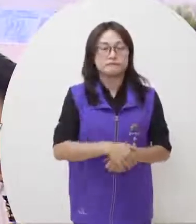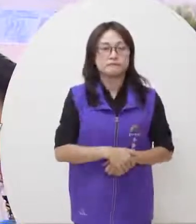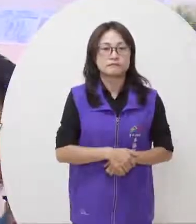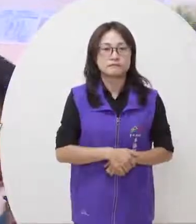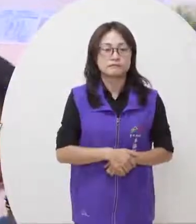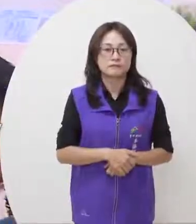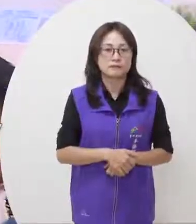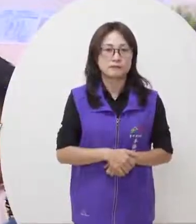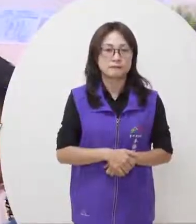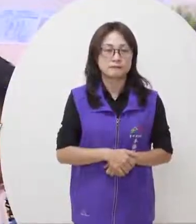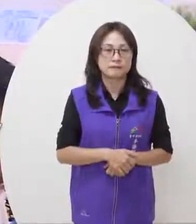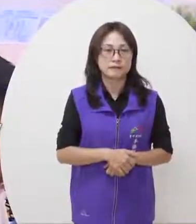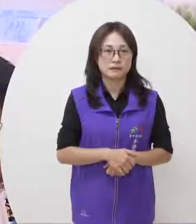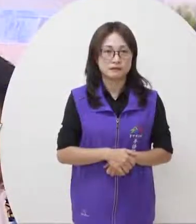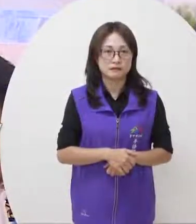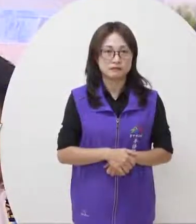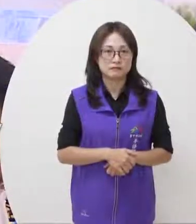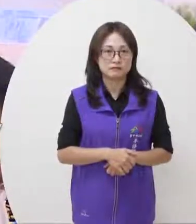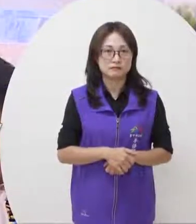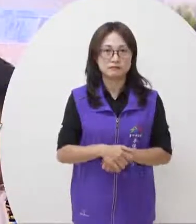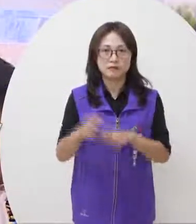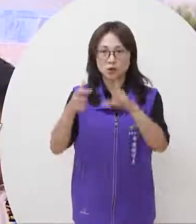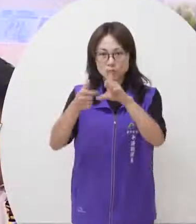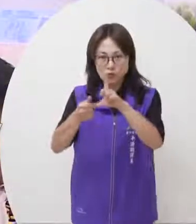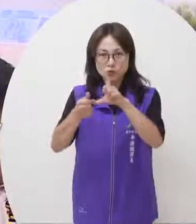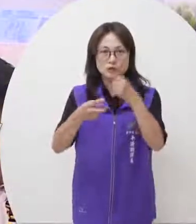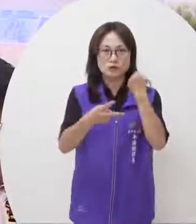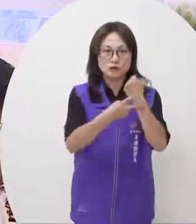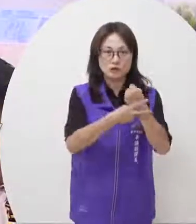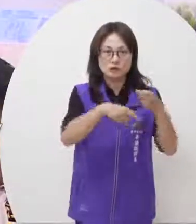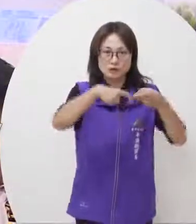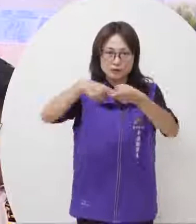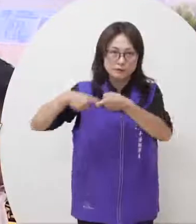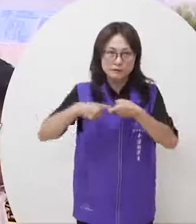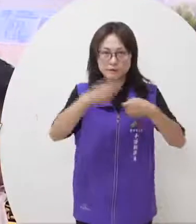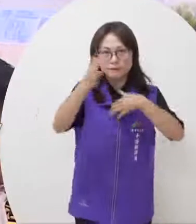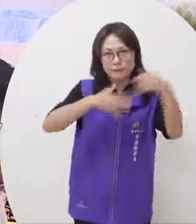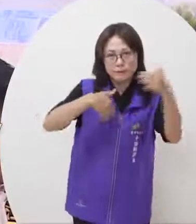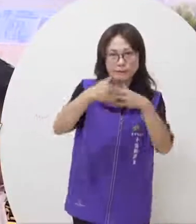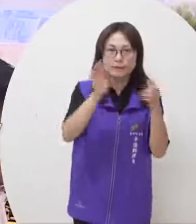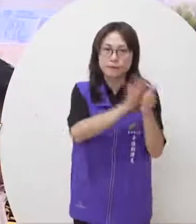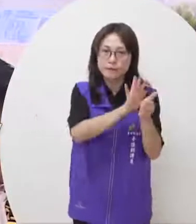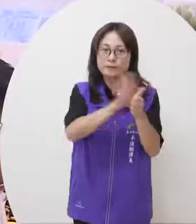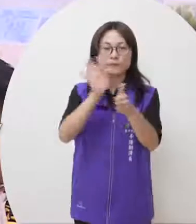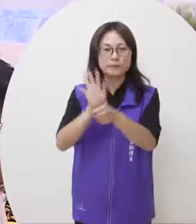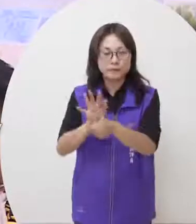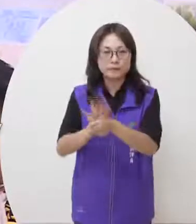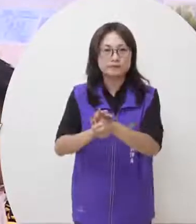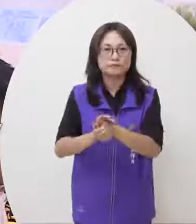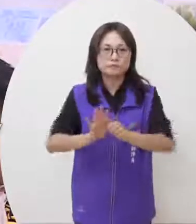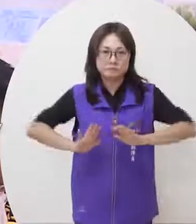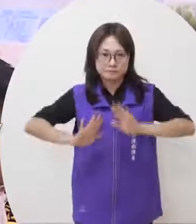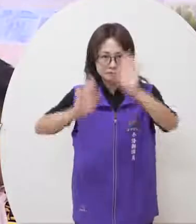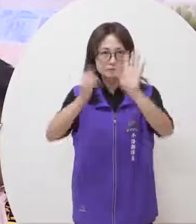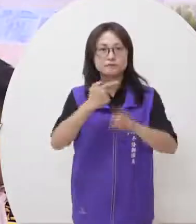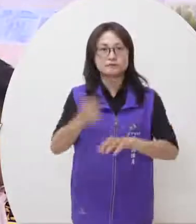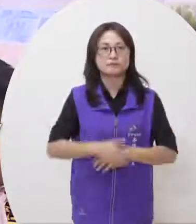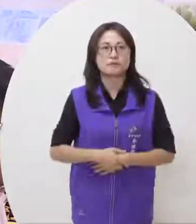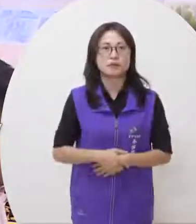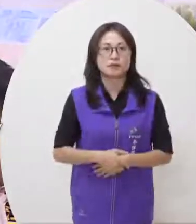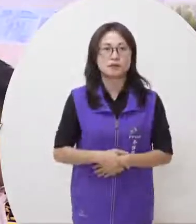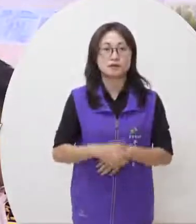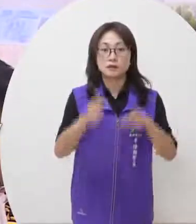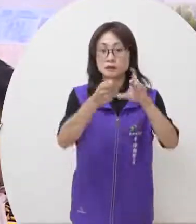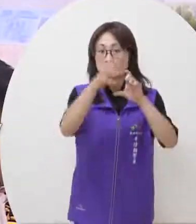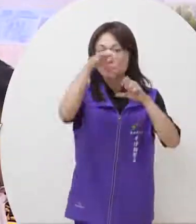紧密的结合哦，让我们西屯区充满活力，欣欣向荣。那我必须为区公所的各科的